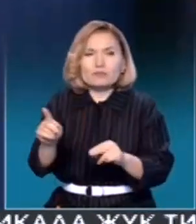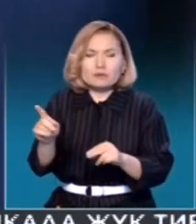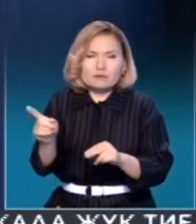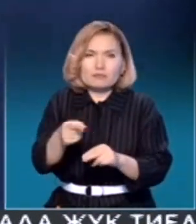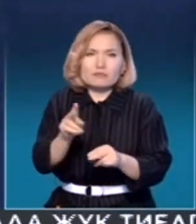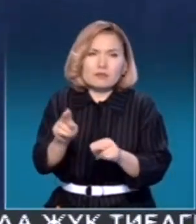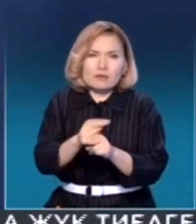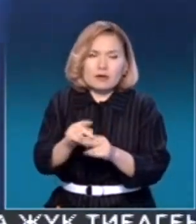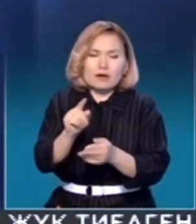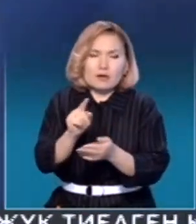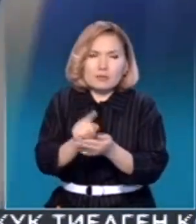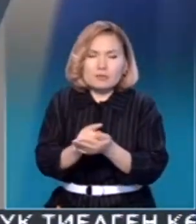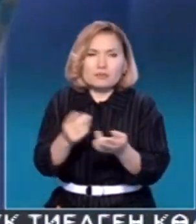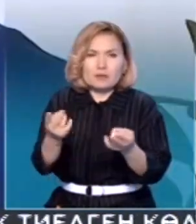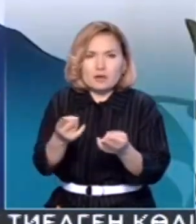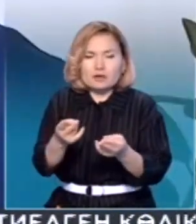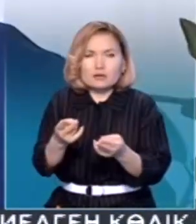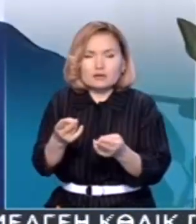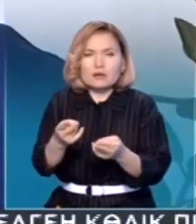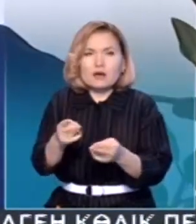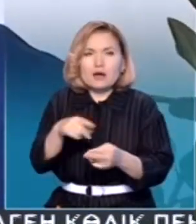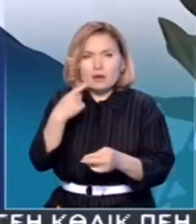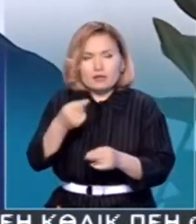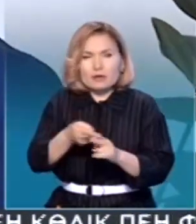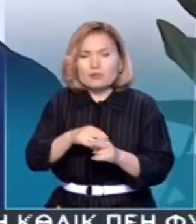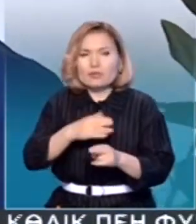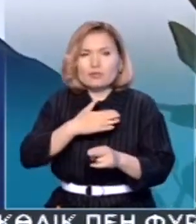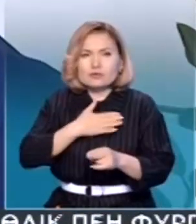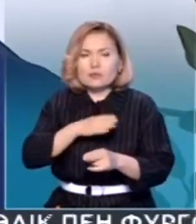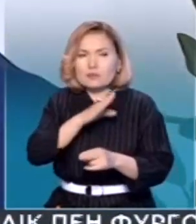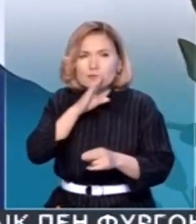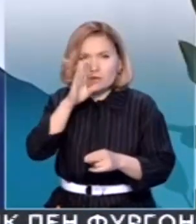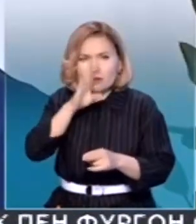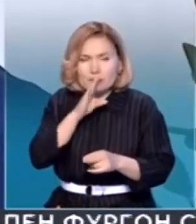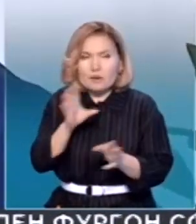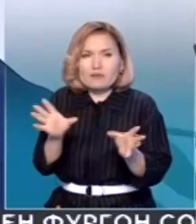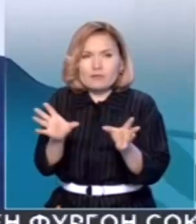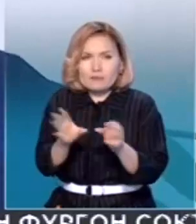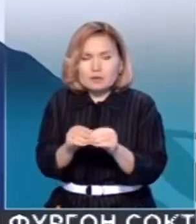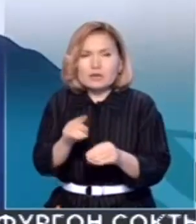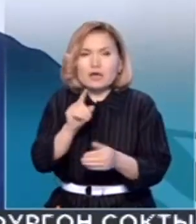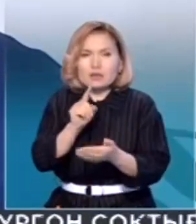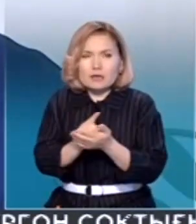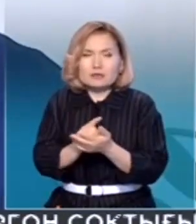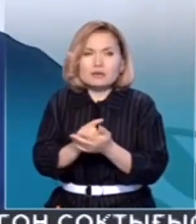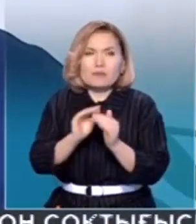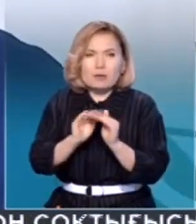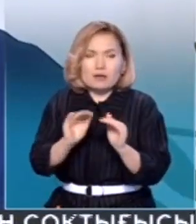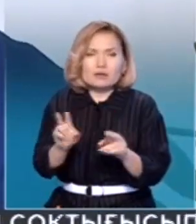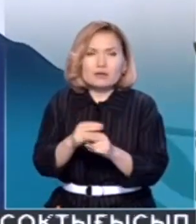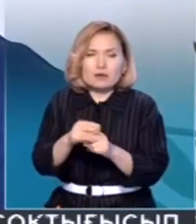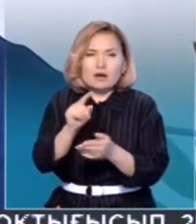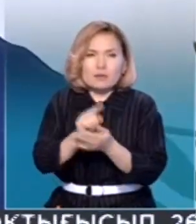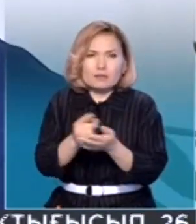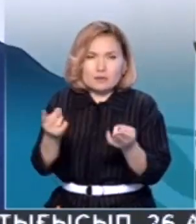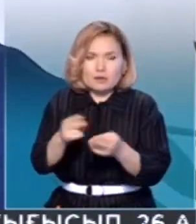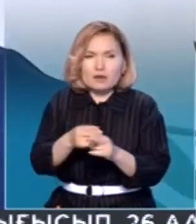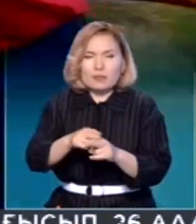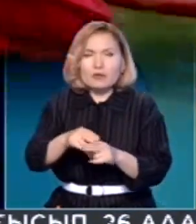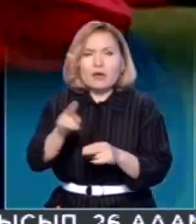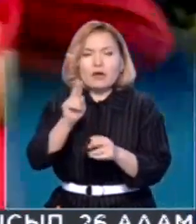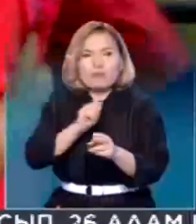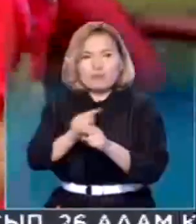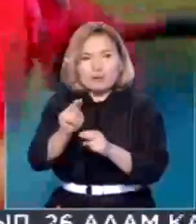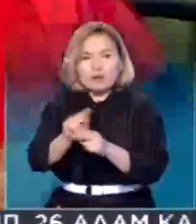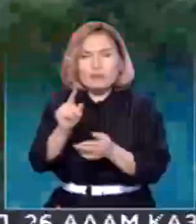олай емес. Баланы міндетті түрде ата-аналар, мектеп, қоғам, мемлекет бірге бәріміз тәрбиелеуіміз керек, білім беруіміз